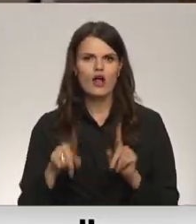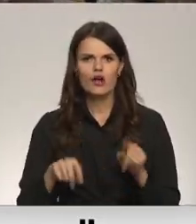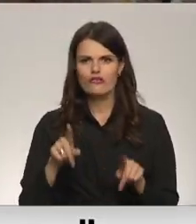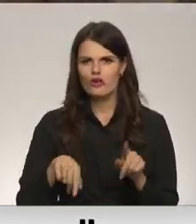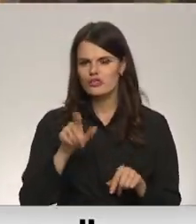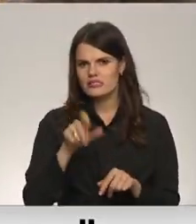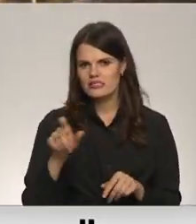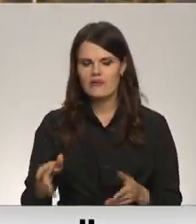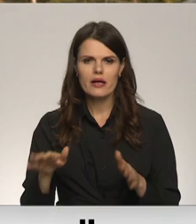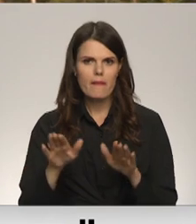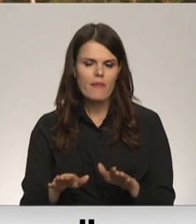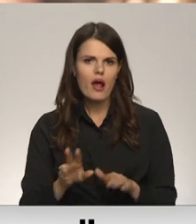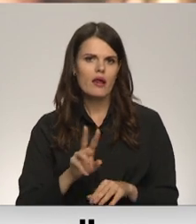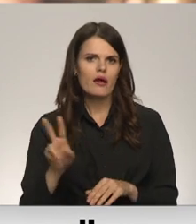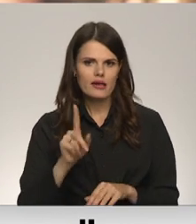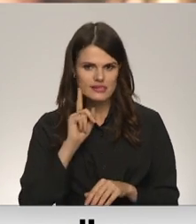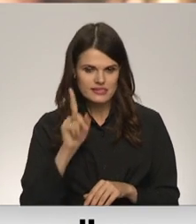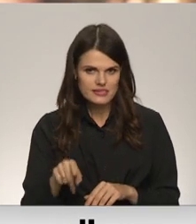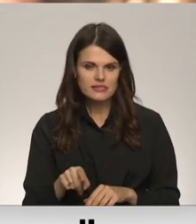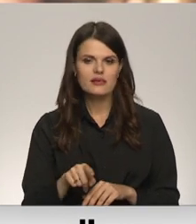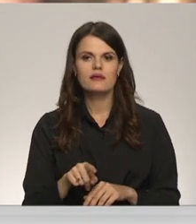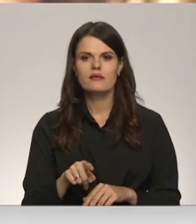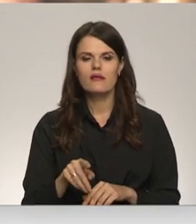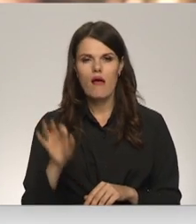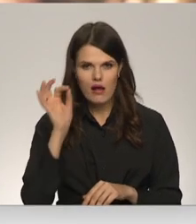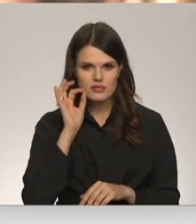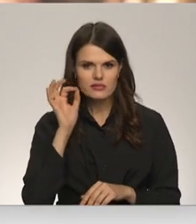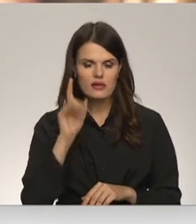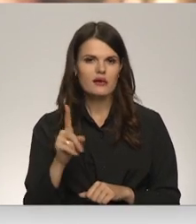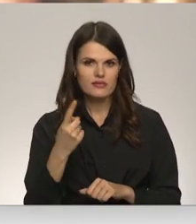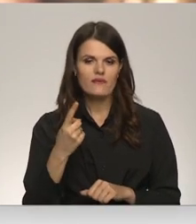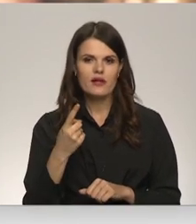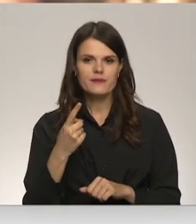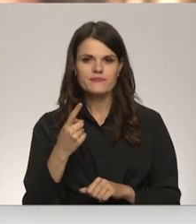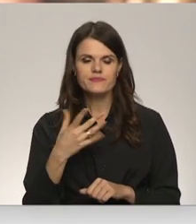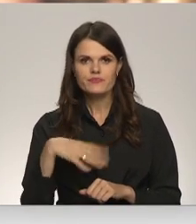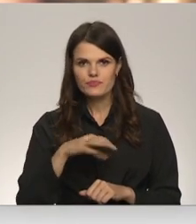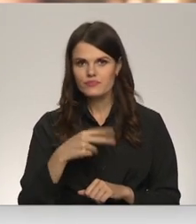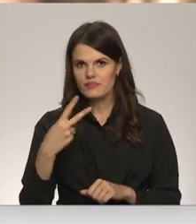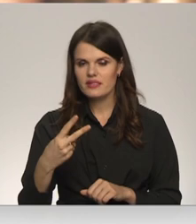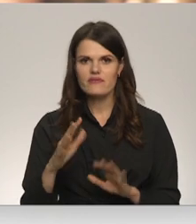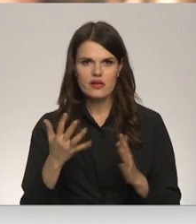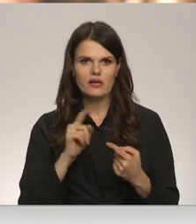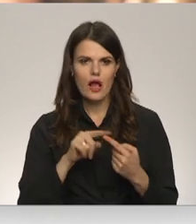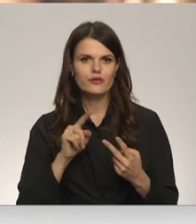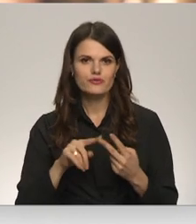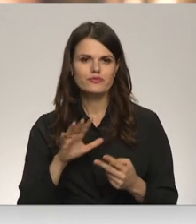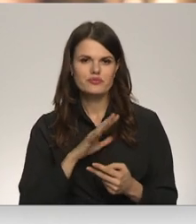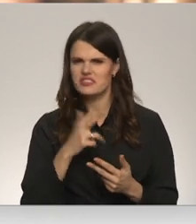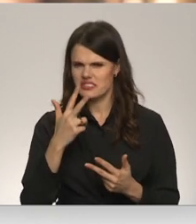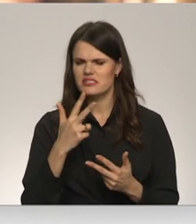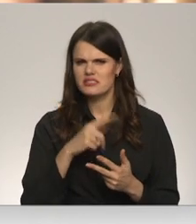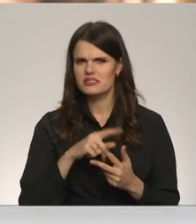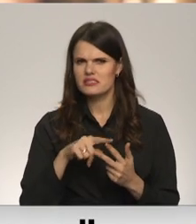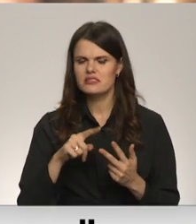ir palikuši, kas zin, atcerās vēl. Mums ir divi gadījumi, pat bijuši trīs